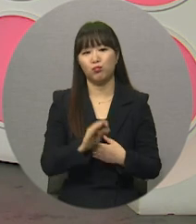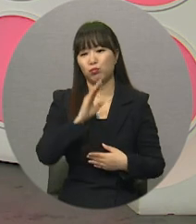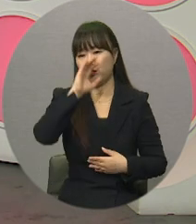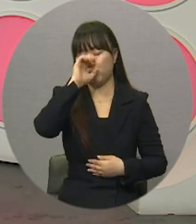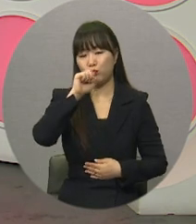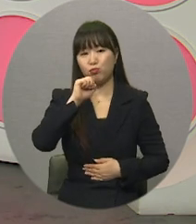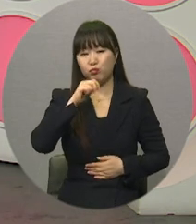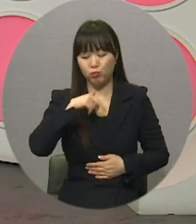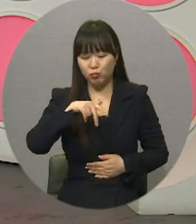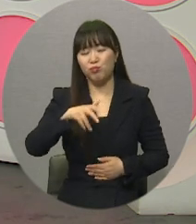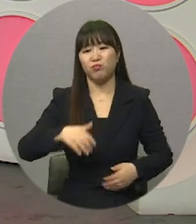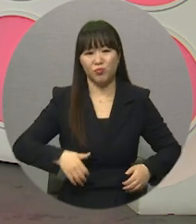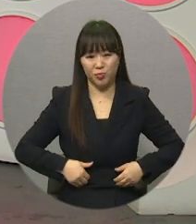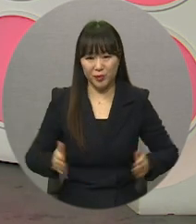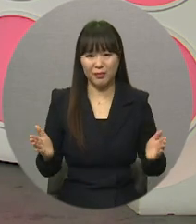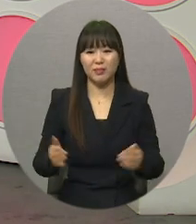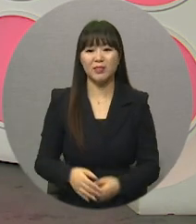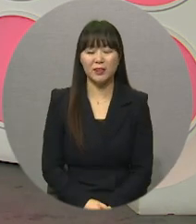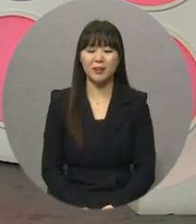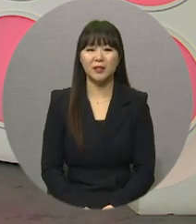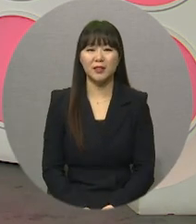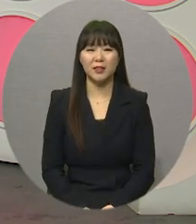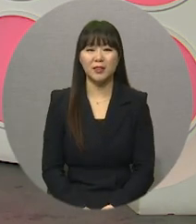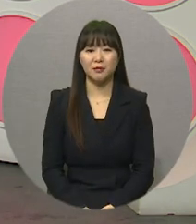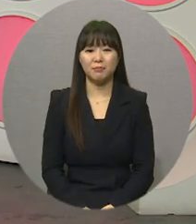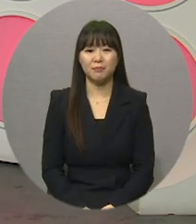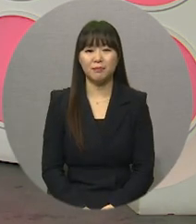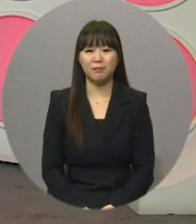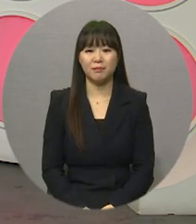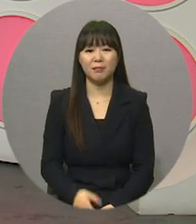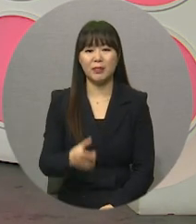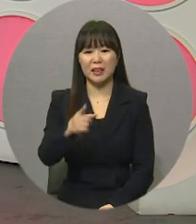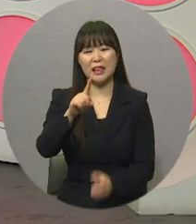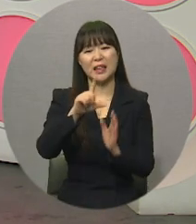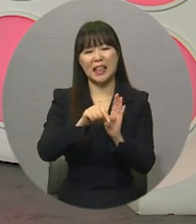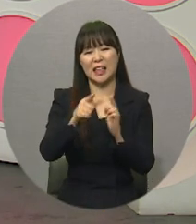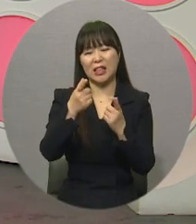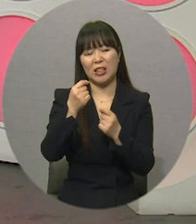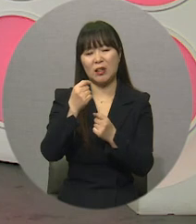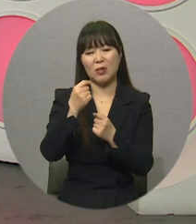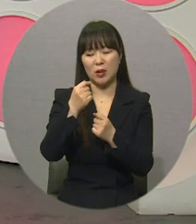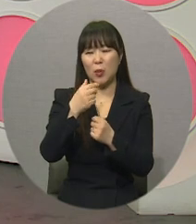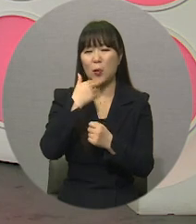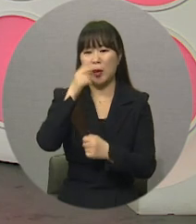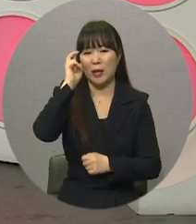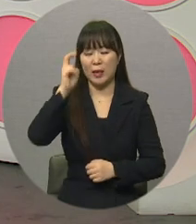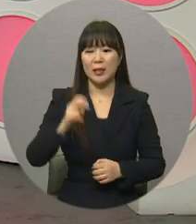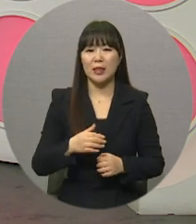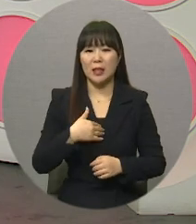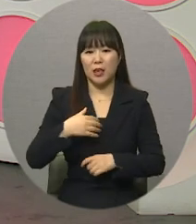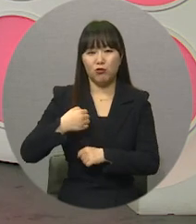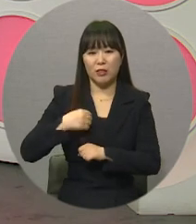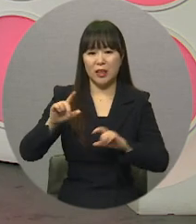그죠? 그럼요. 네, 안 걸어가셔도 돼요. 그러니까요, 네. 그러니까요. 아이고, 네. 이때는 그게 없었을 거야. 네, 아무 없었을 것 같아요. 이때는